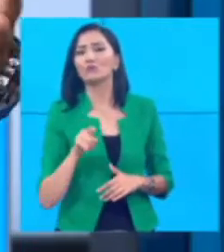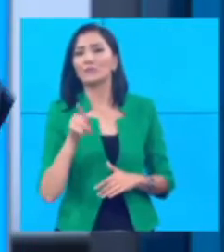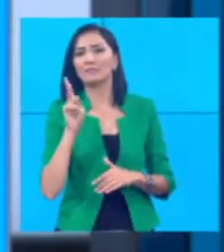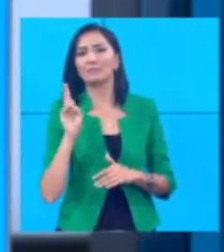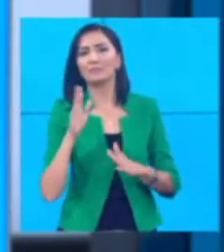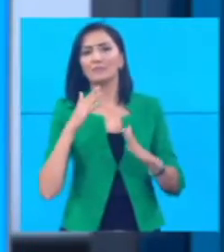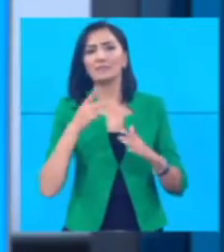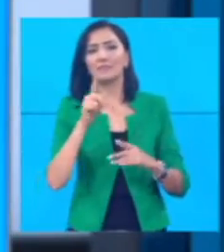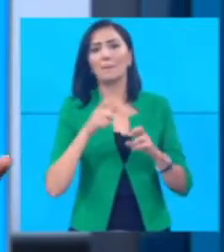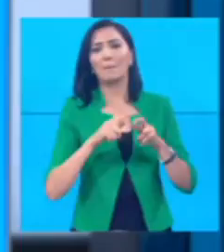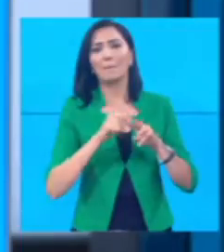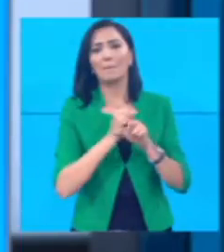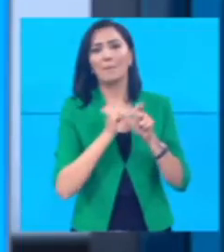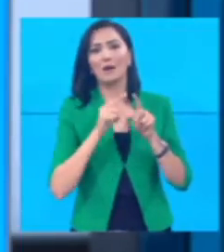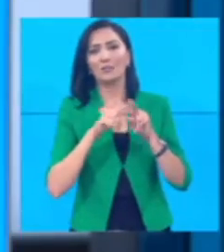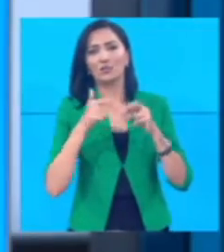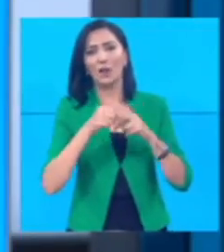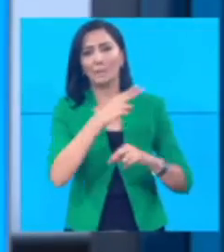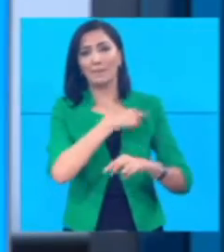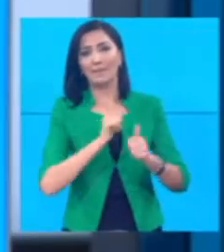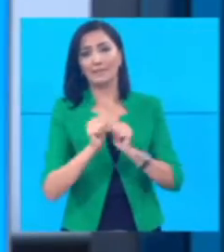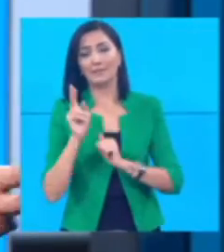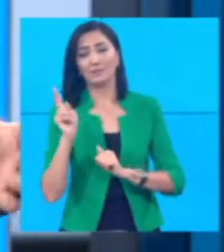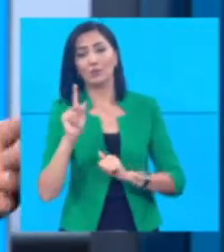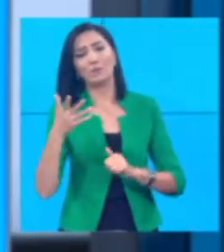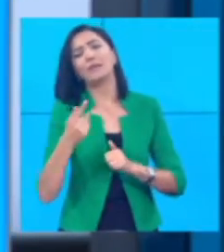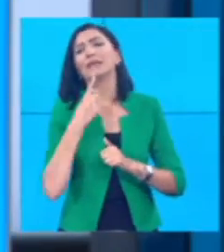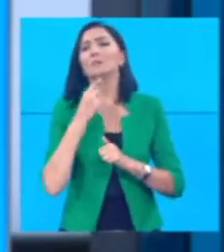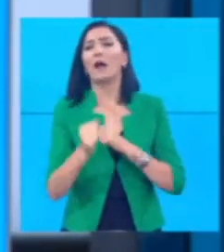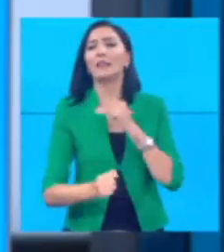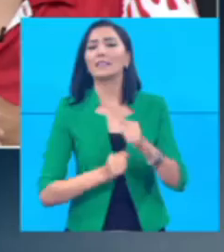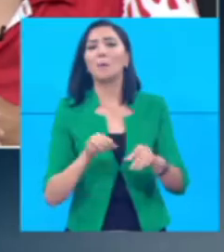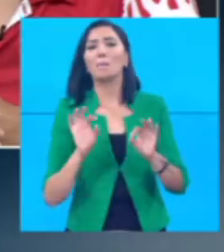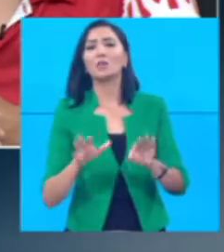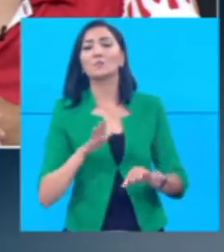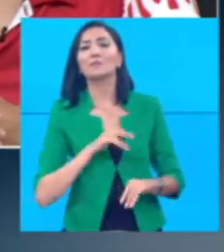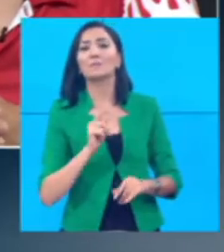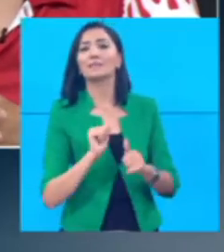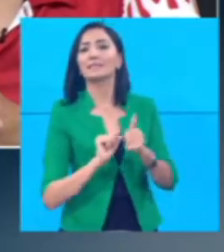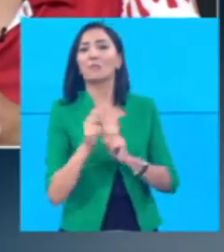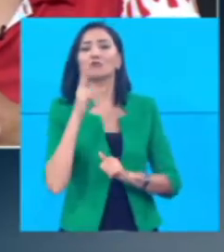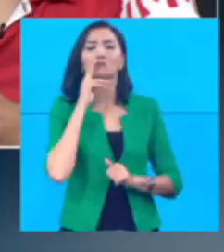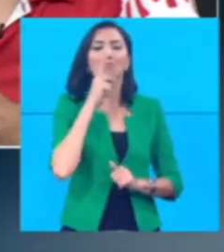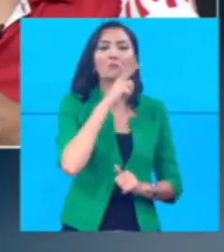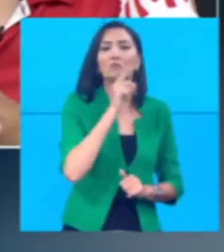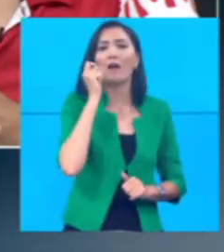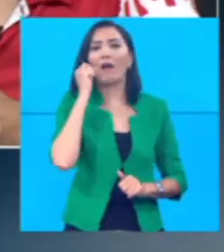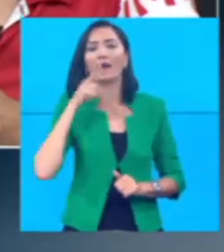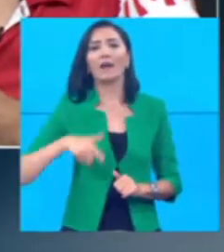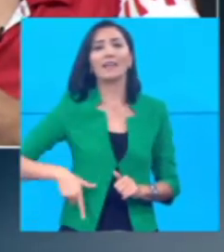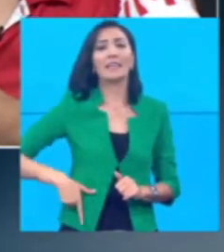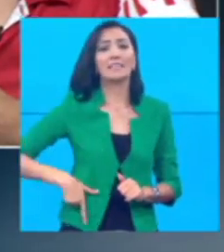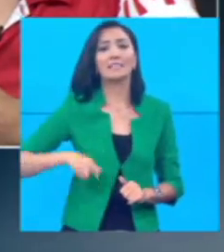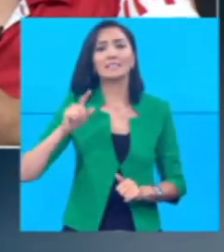sponsorlar şimdi sizinki da... artık Bağcılar Belediyesi, evet. sporcusunuz ama yani diyelim ki atletizme başlamak isteyen bir sporcu, Samsun'da, Ankara'da,